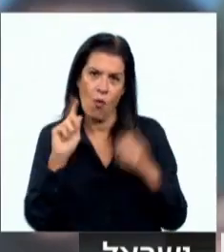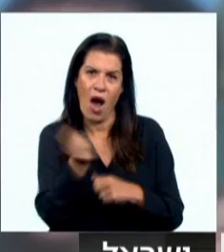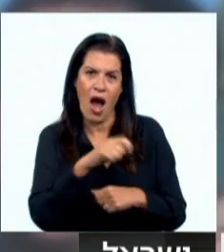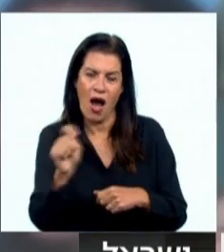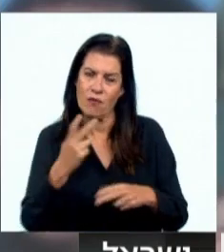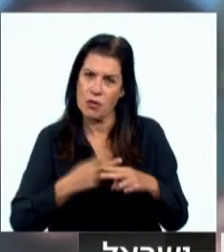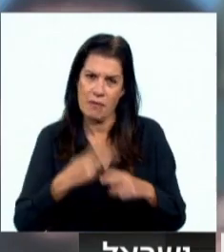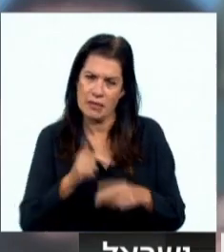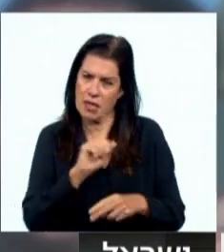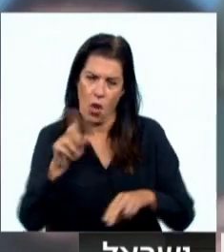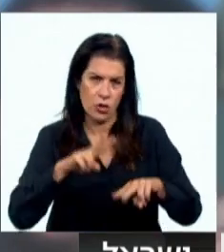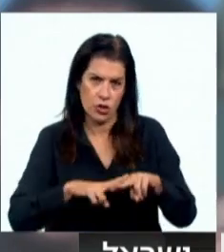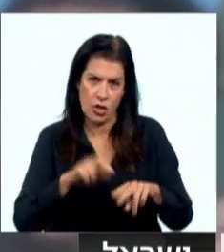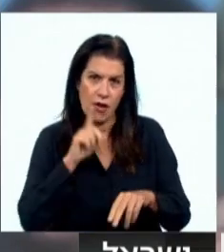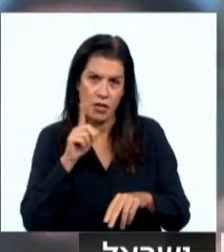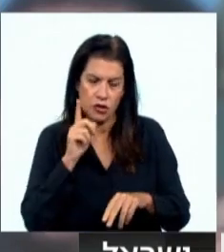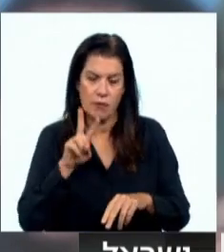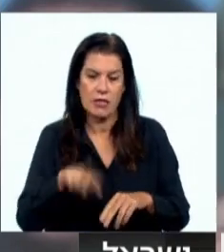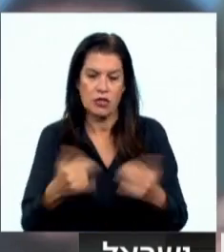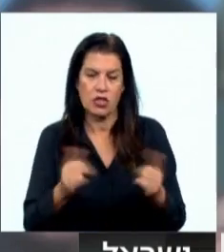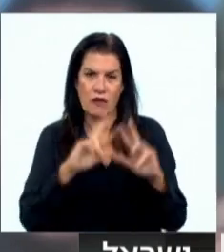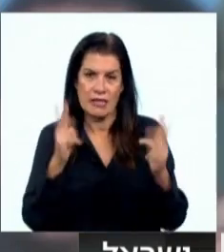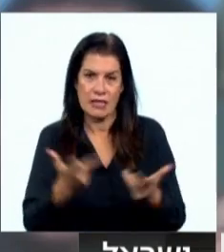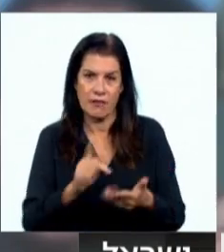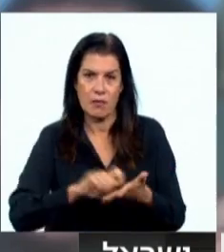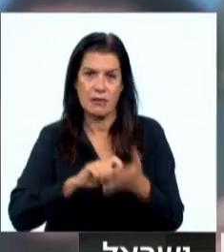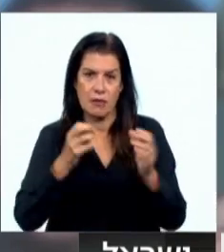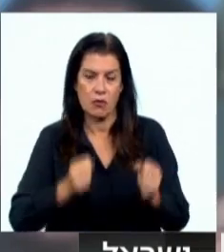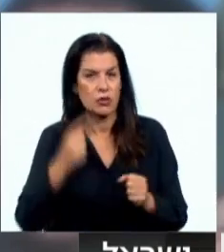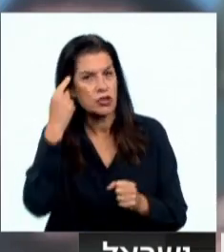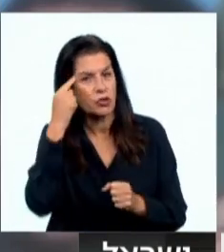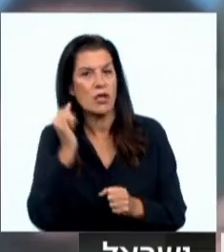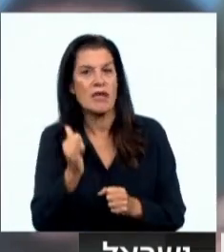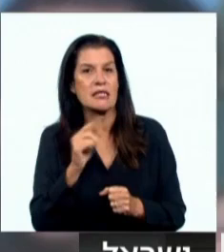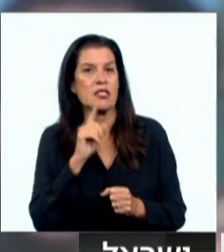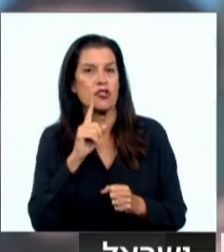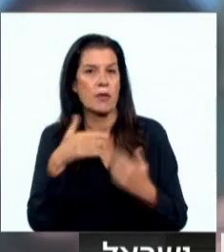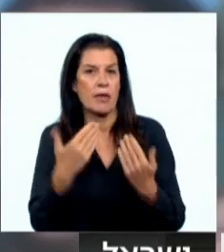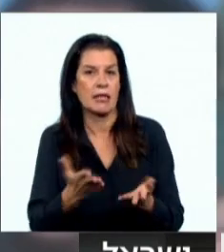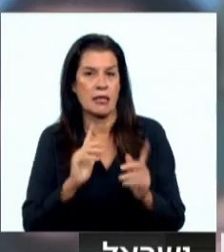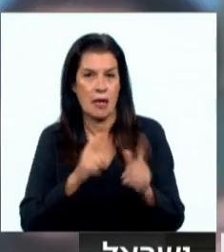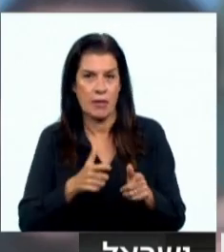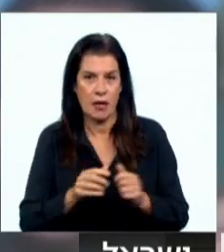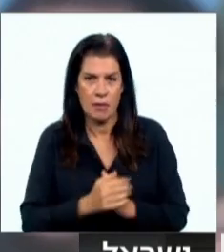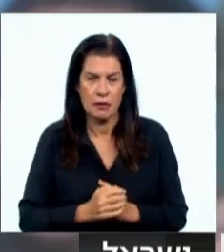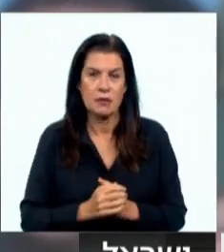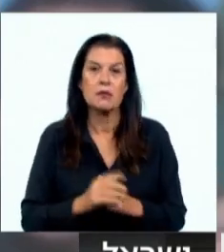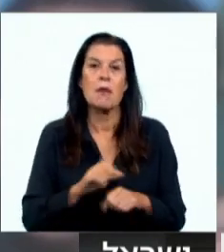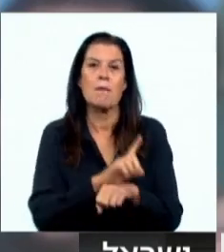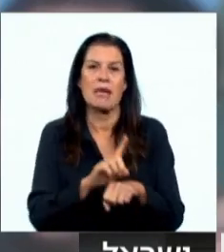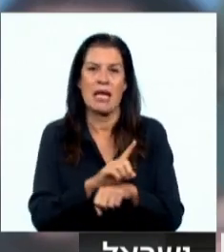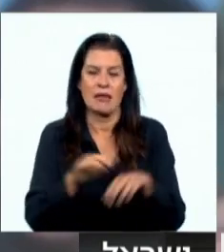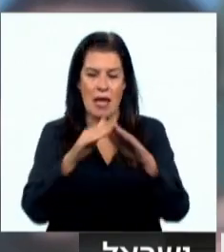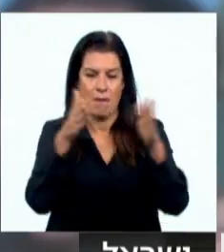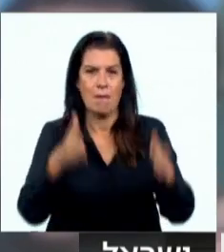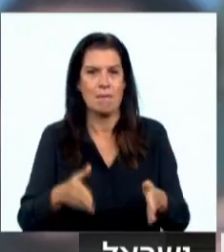צוות במשרד הביטחון שחושב על זה. בינתיים על המצבות של הנופלים, החיילים, כותבים נפל